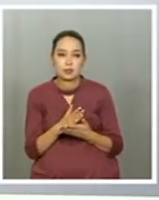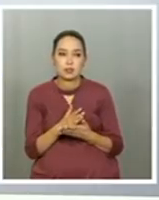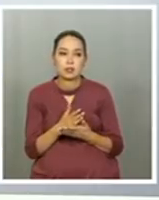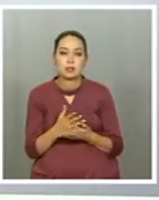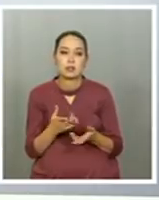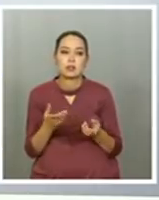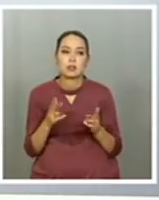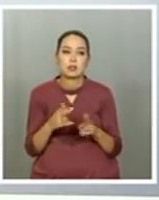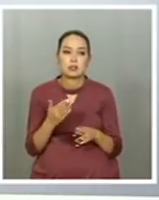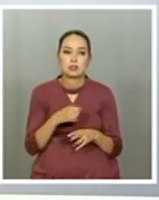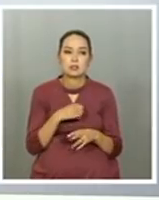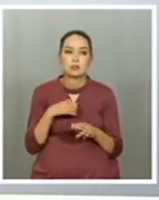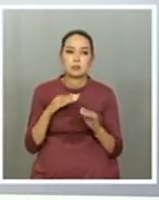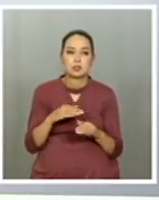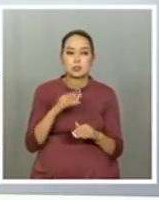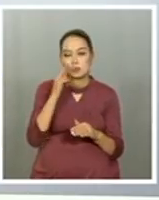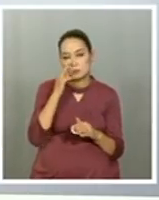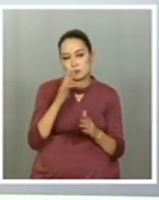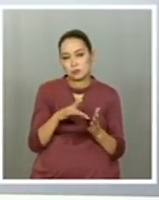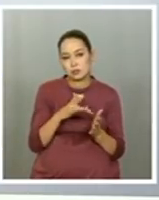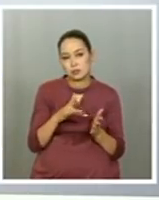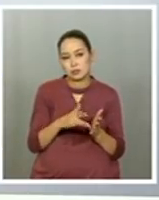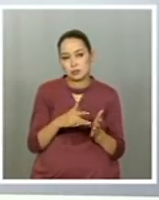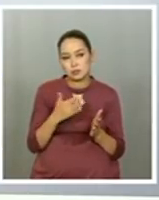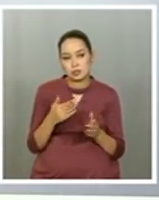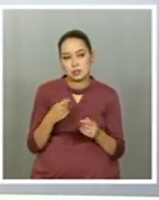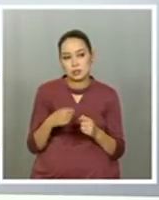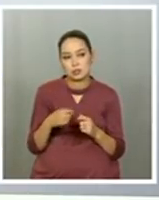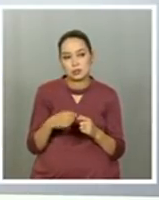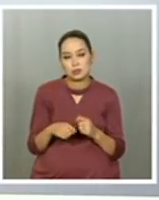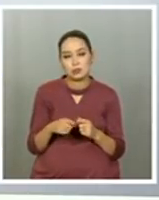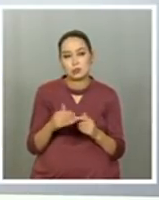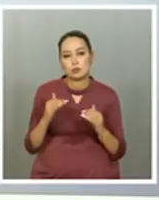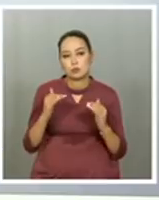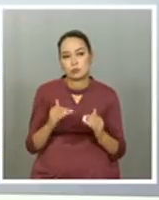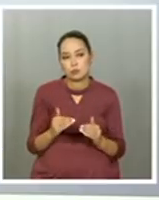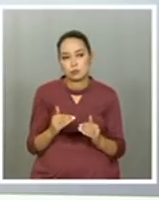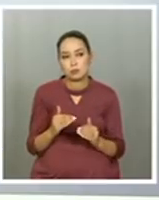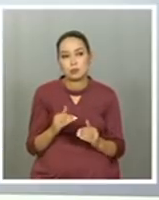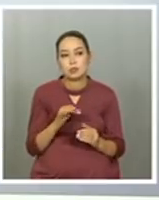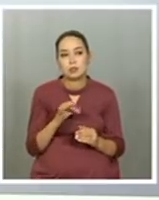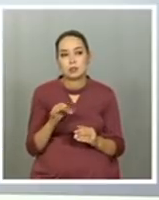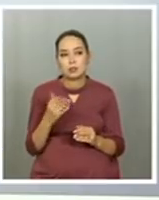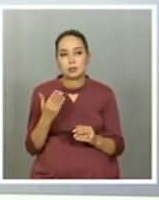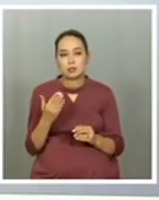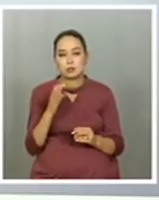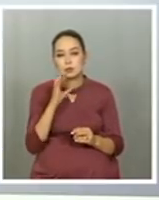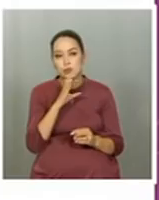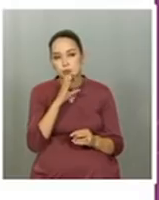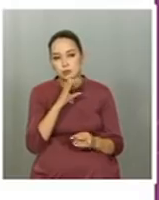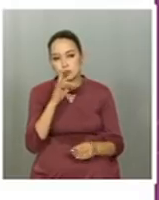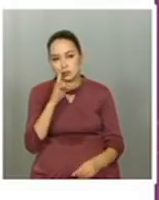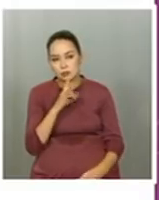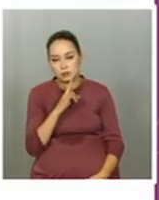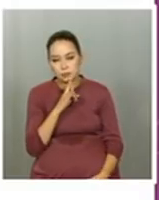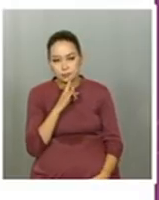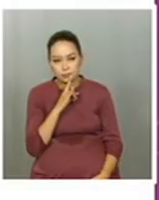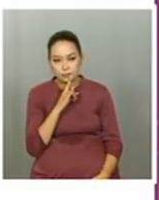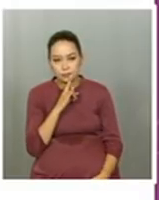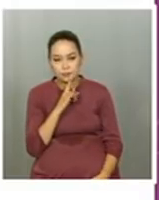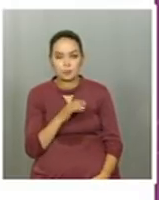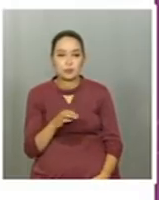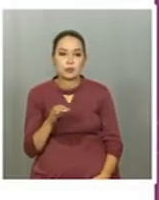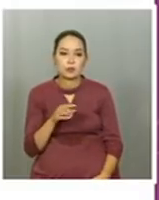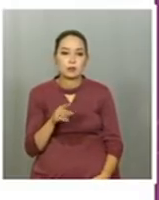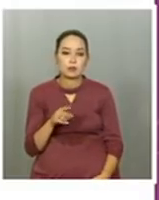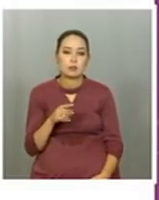бұл Шымкент қаласына жаңағы инвестиция салу деңгейі төмен деңгейде, сонымен қатар солтүстік Қазақстан облыстарына да